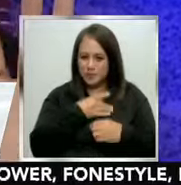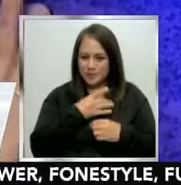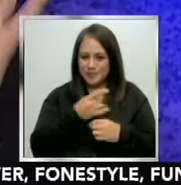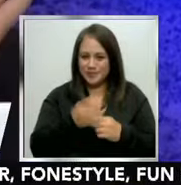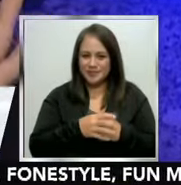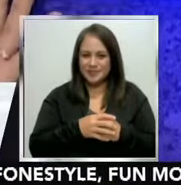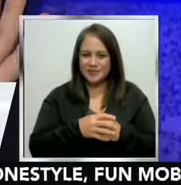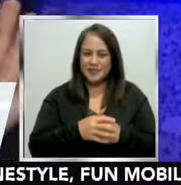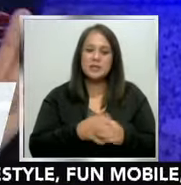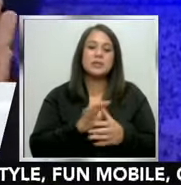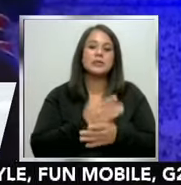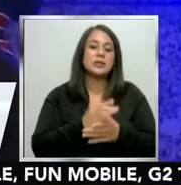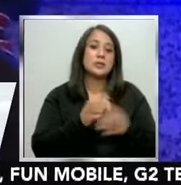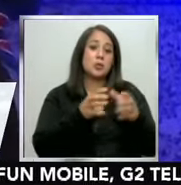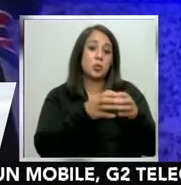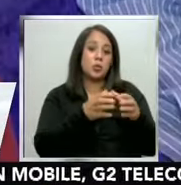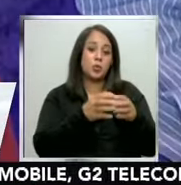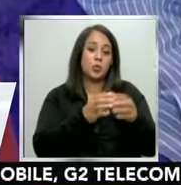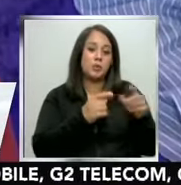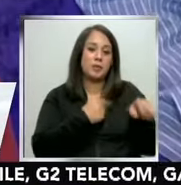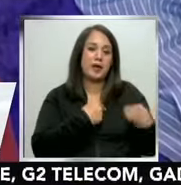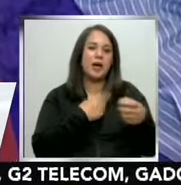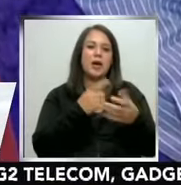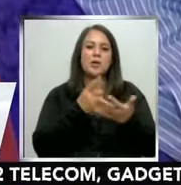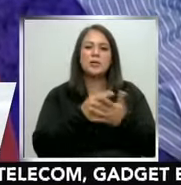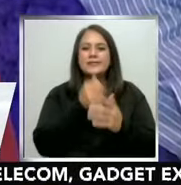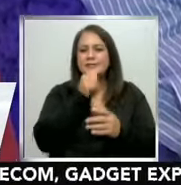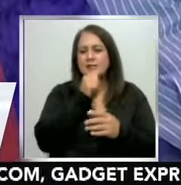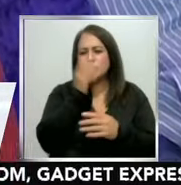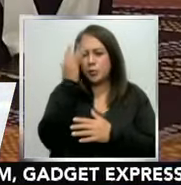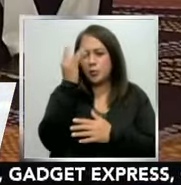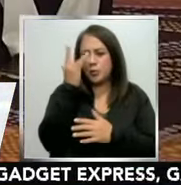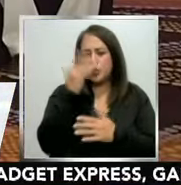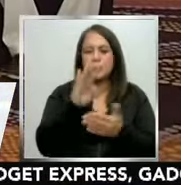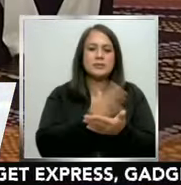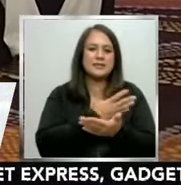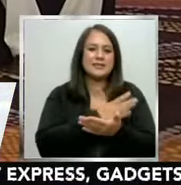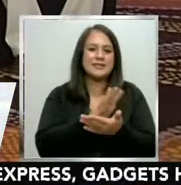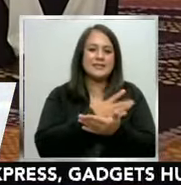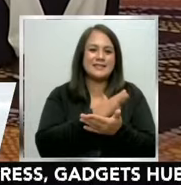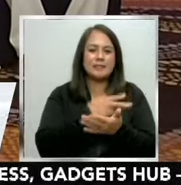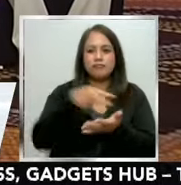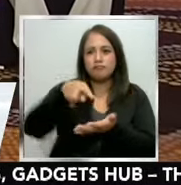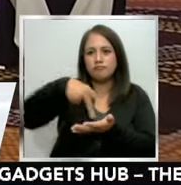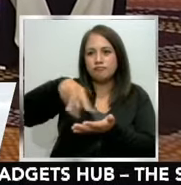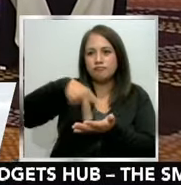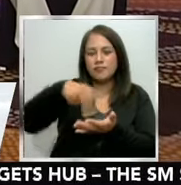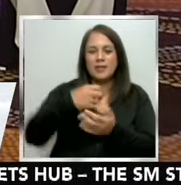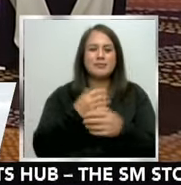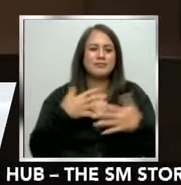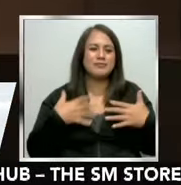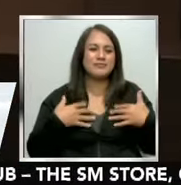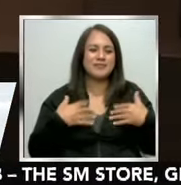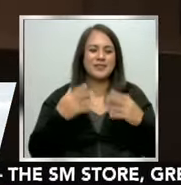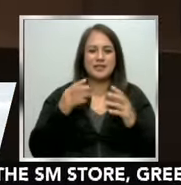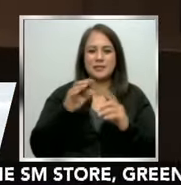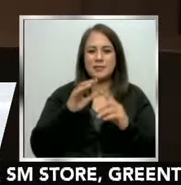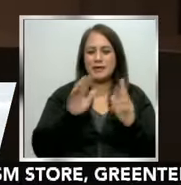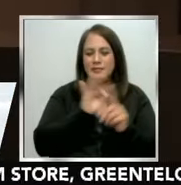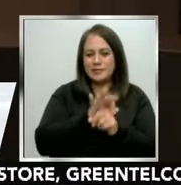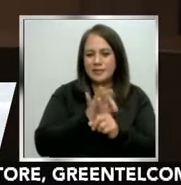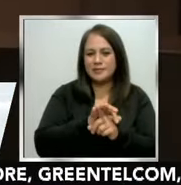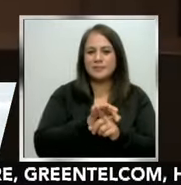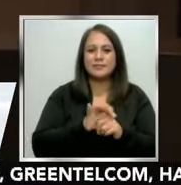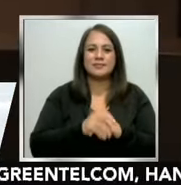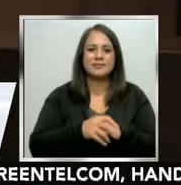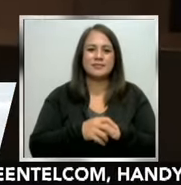Isinare ng grupo ang kanilang naging sikreto sa mga kantang nagpapaindak at nagpapakilig sa mga fans. Where do you normally